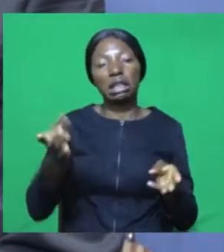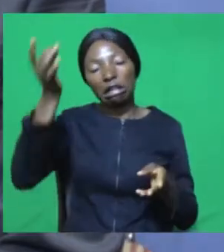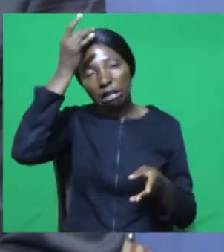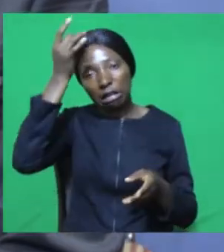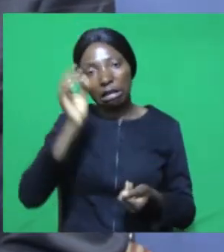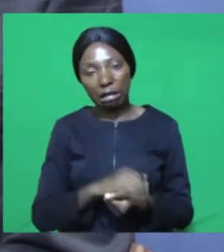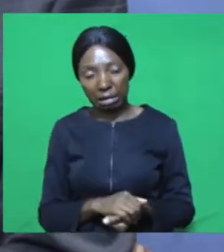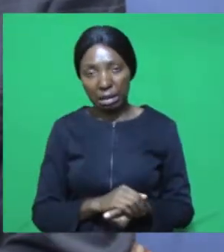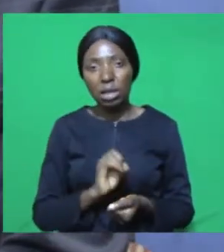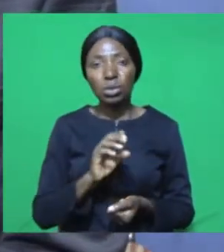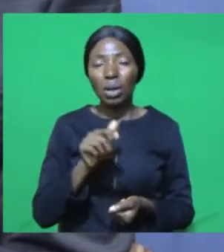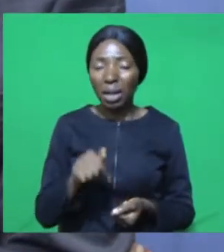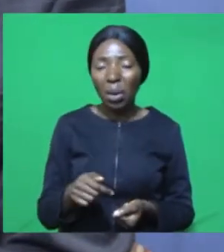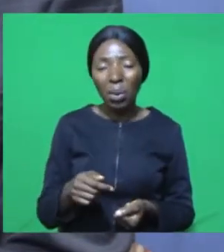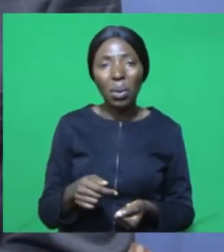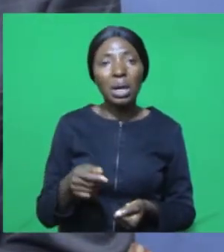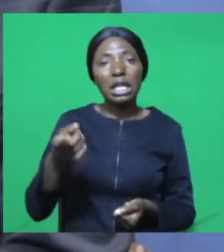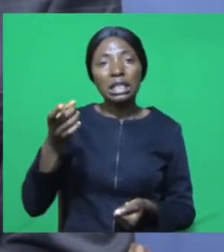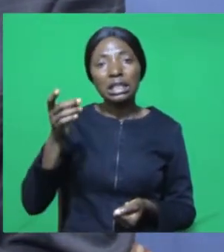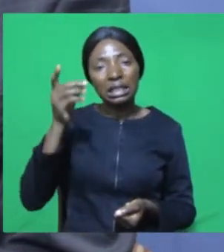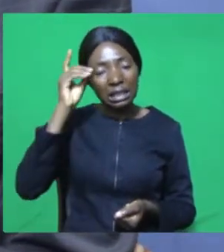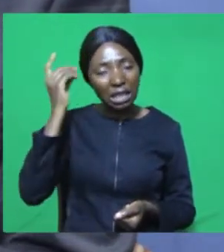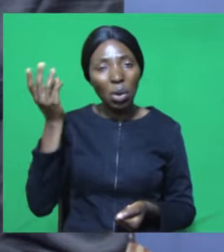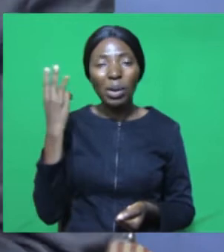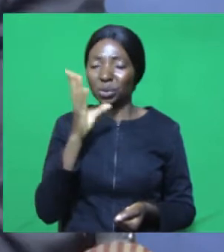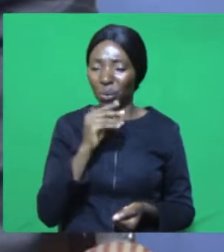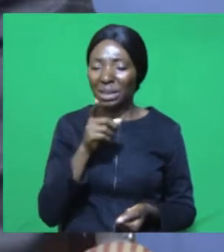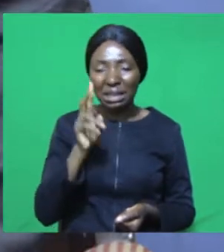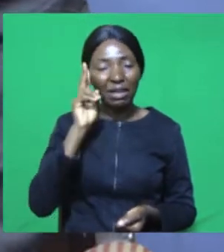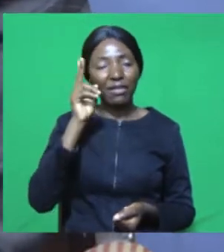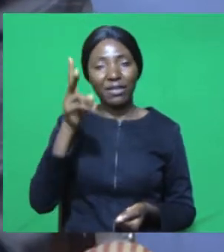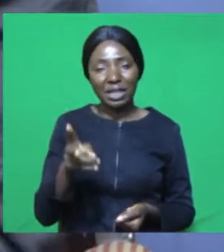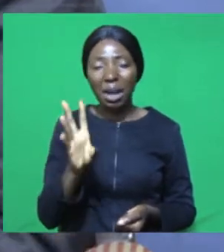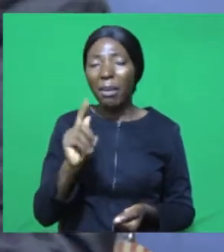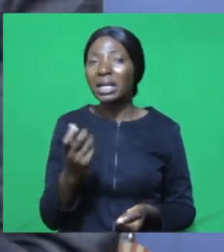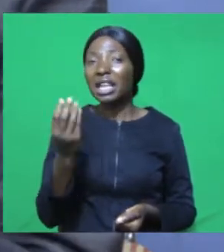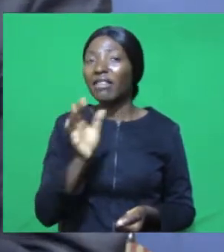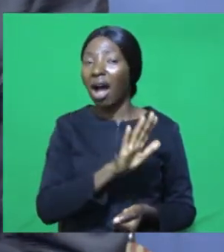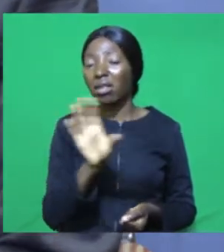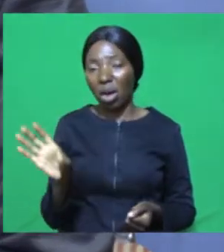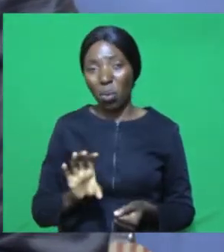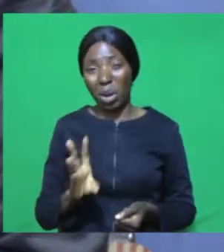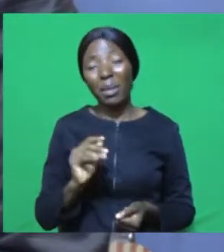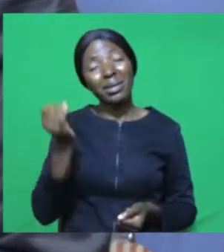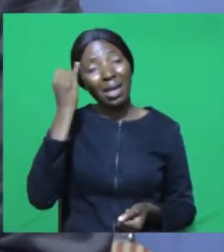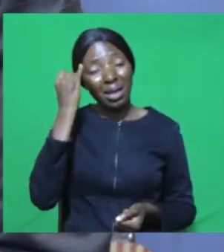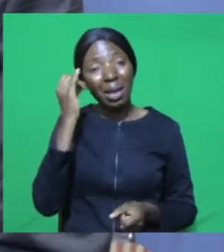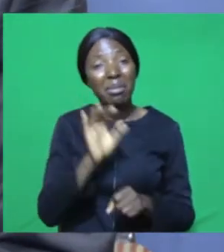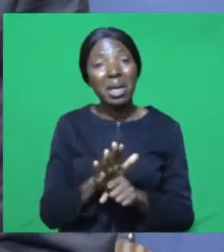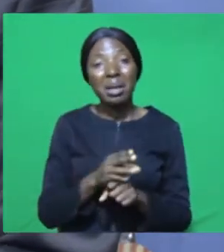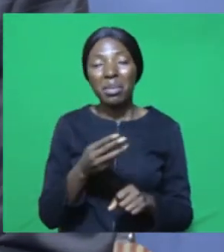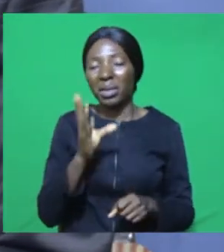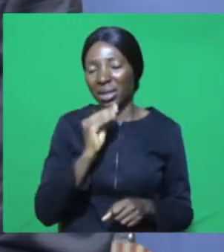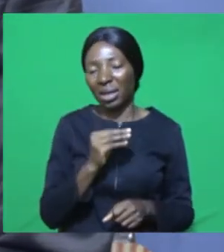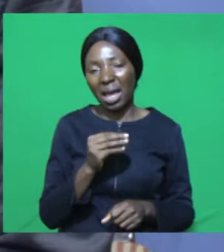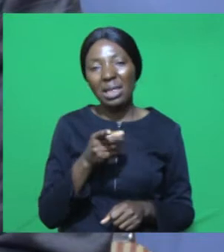Ndezvekuti aigona kuudzwa nyaya dzakadai. Asato rune rimwe basa risinei because izvofungwa izhinji navanhuka ndofungwa